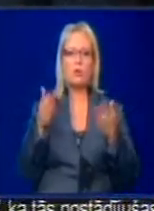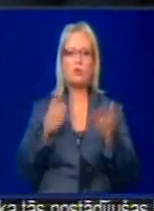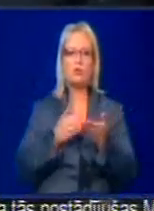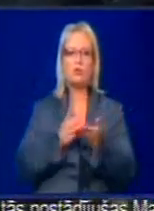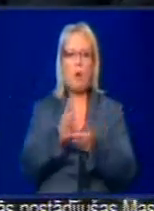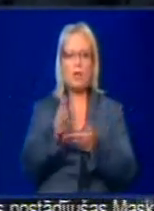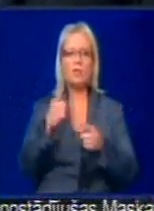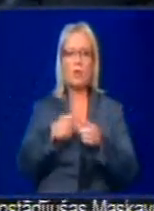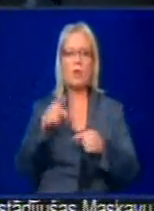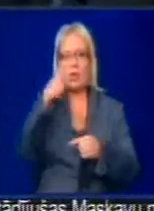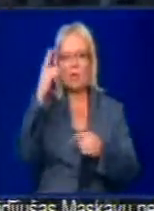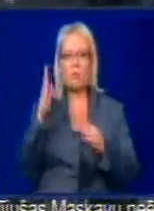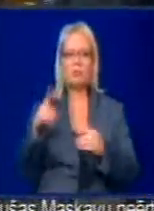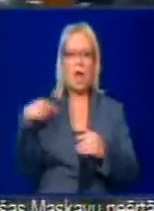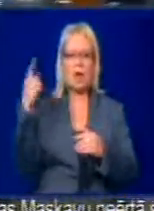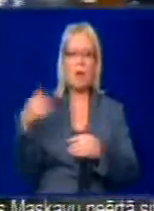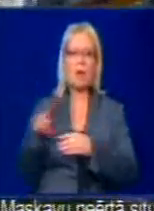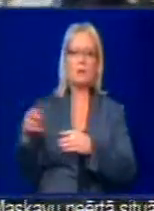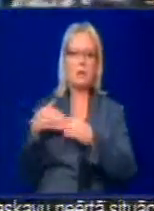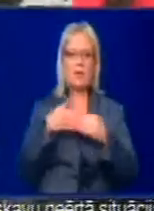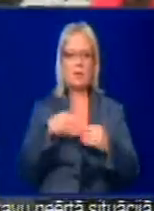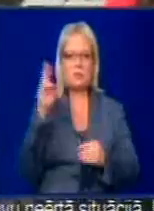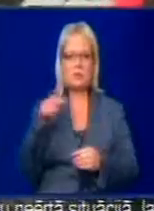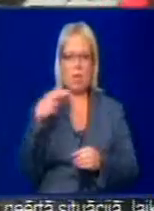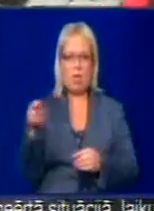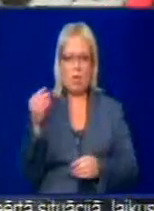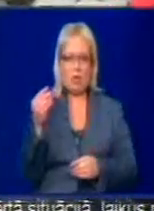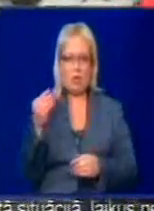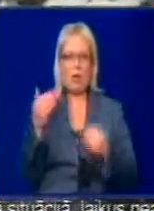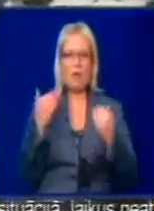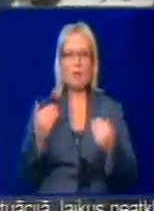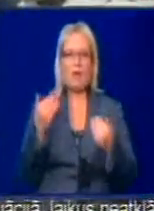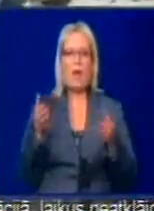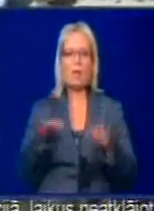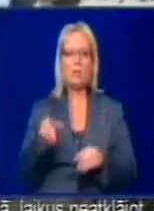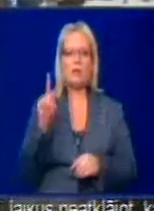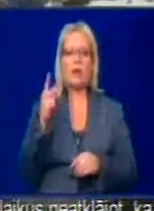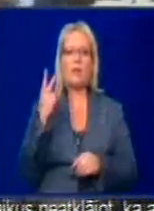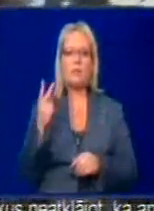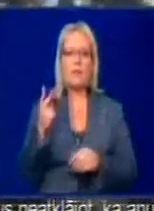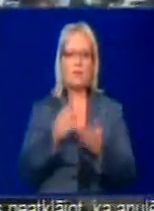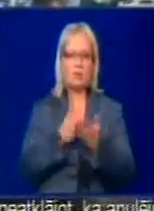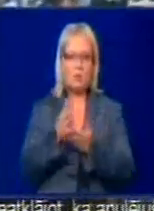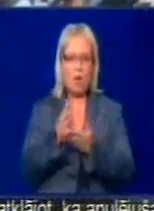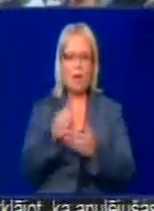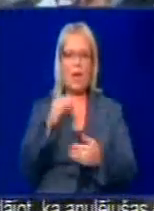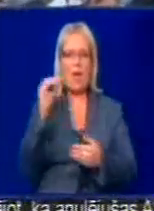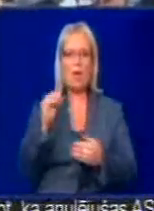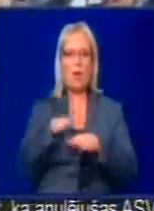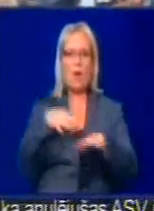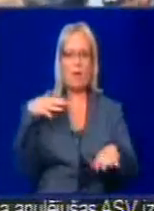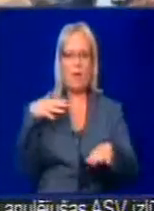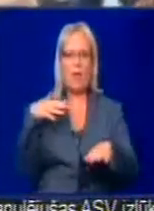Lietuva būs nākamā, kas ieviesīs eiro. Tagad atlikuši vairs tikai divi soļi. Eiropas parlamenta